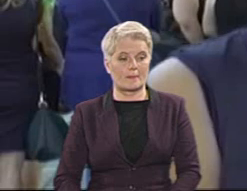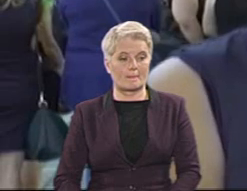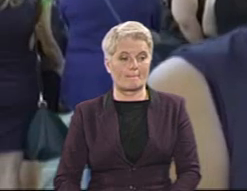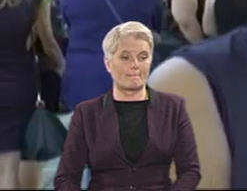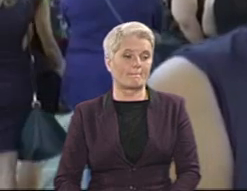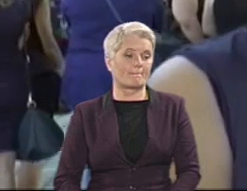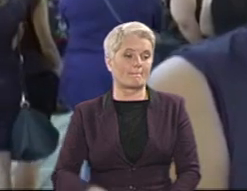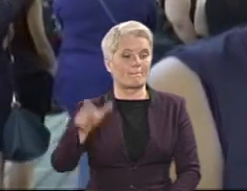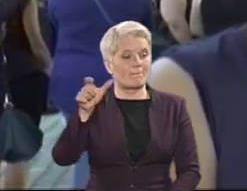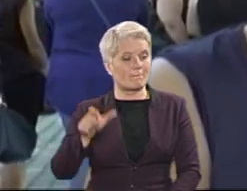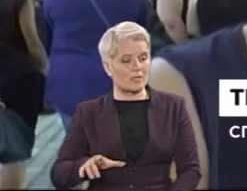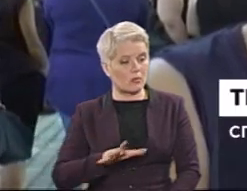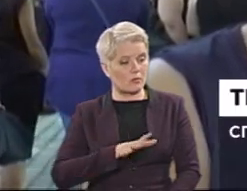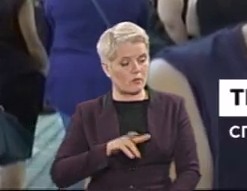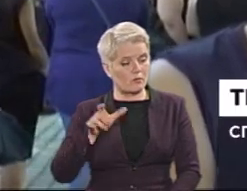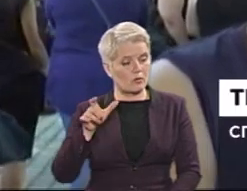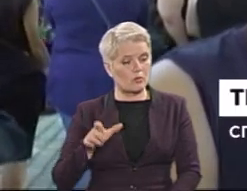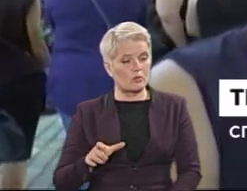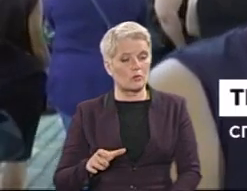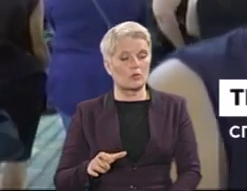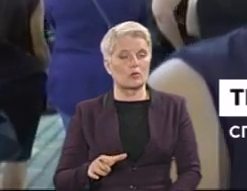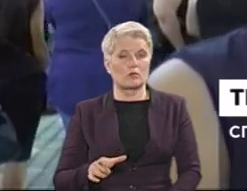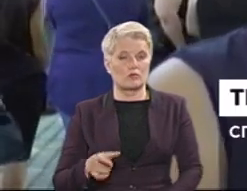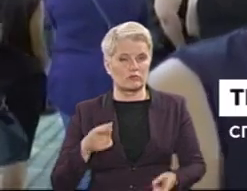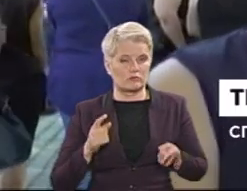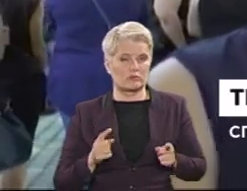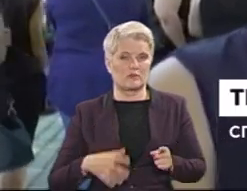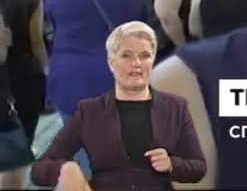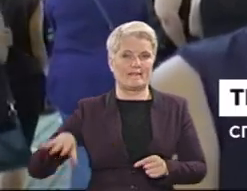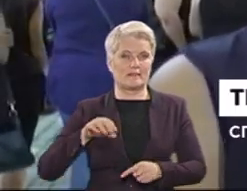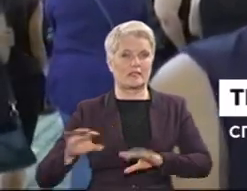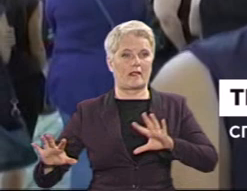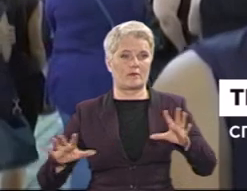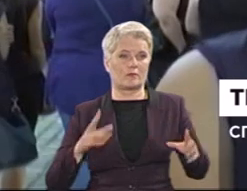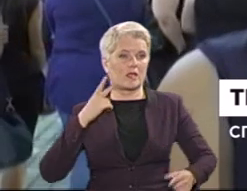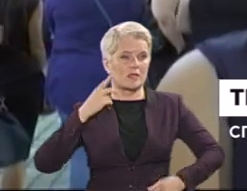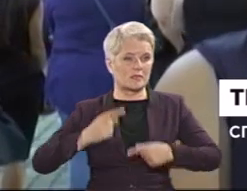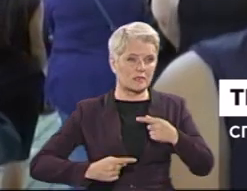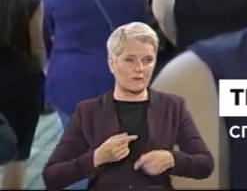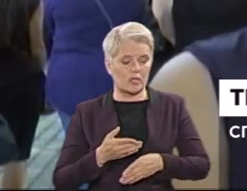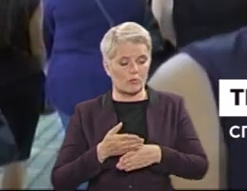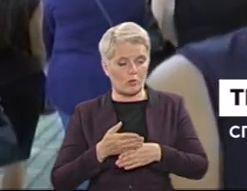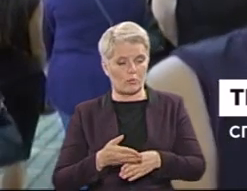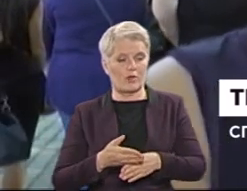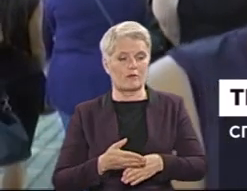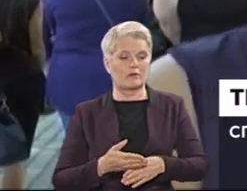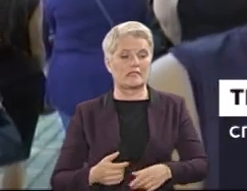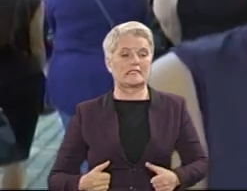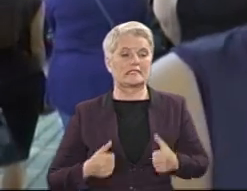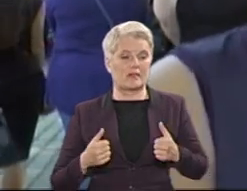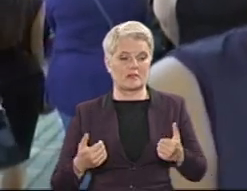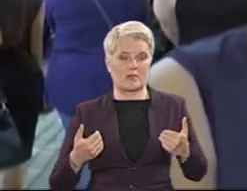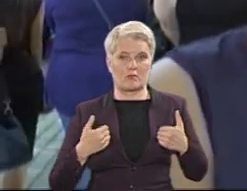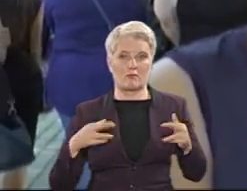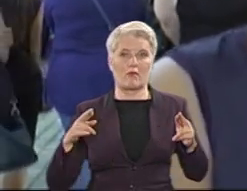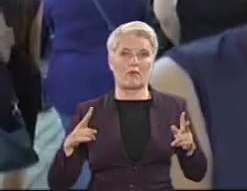Він був людиною у всіх випадках. Він завжди допомагав, завжди старався. Ми, як молоді спортсмени,